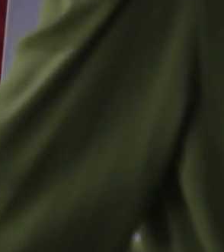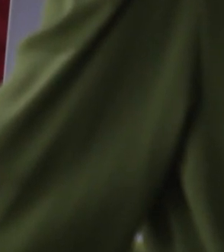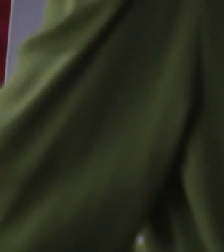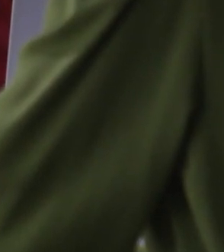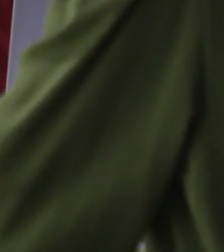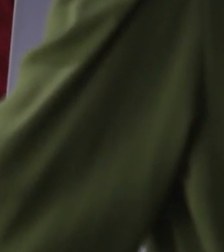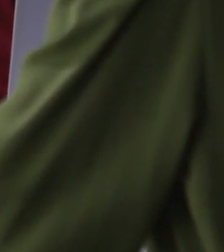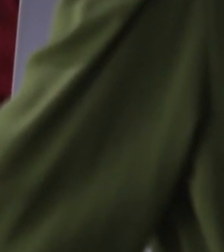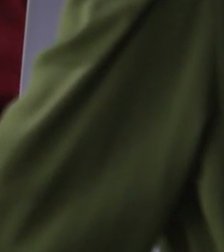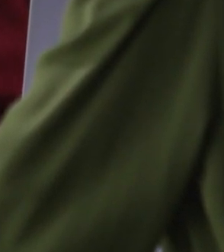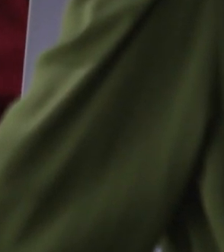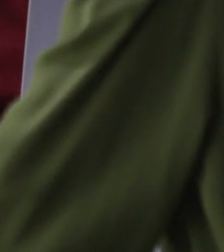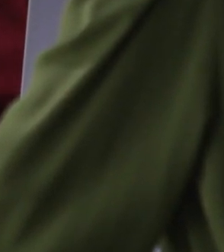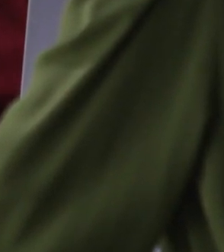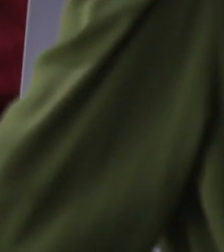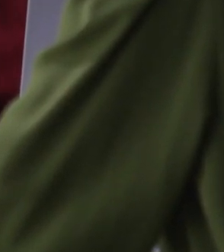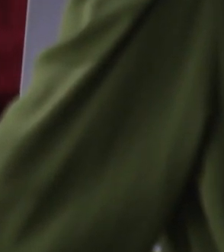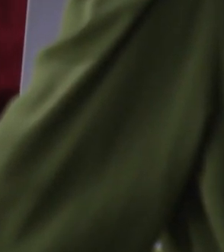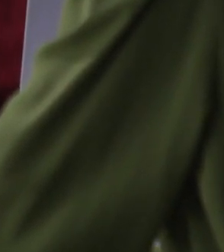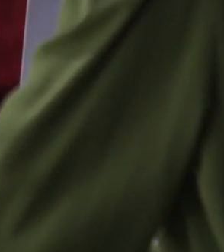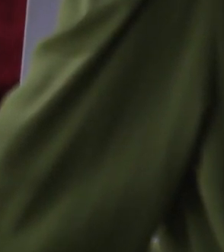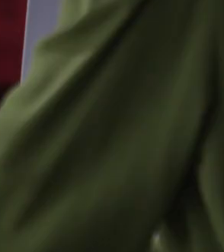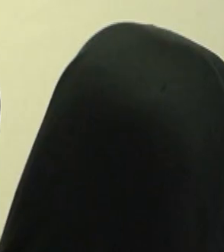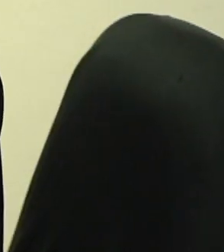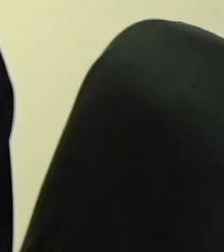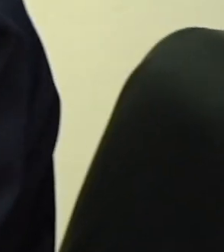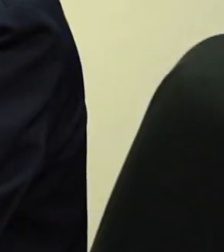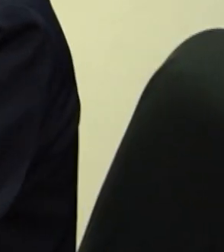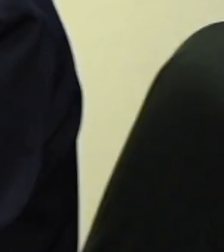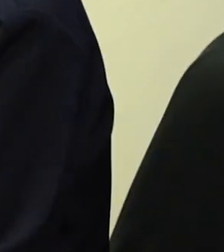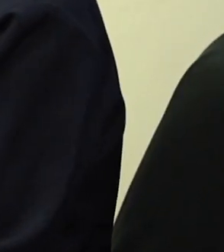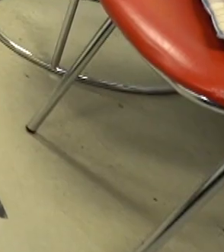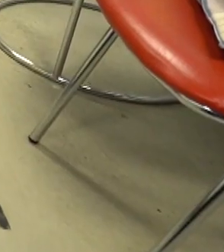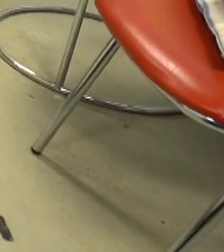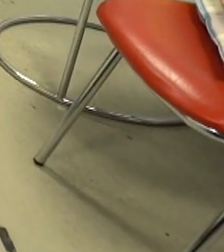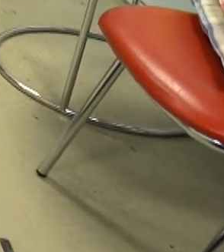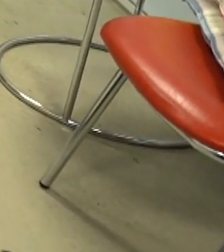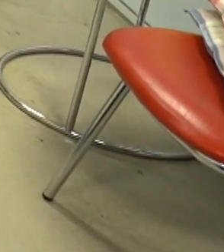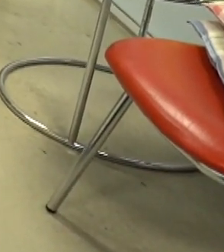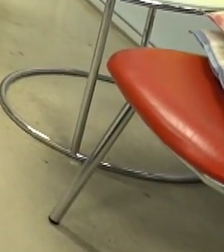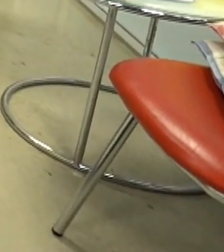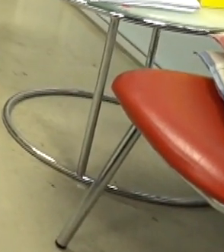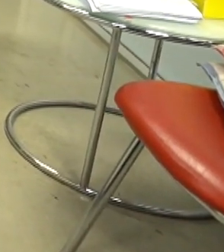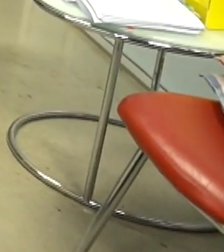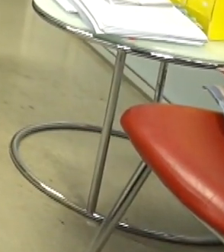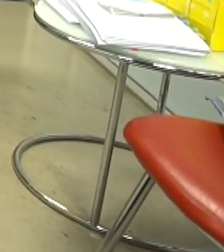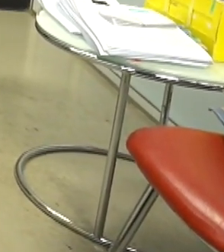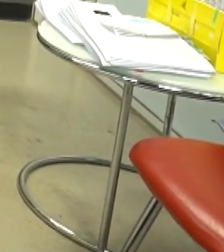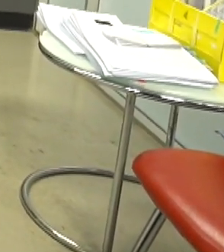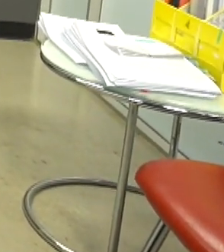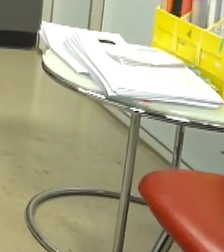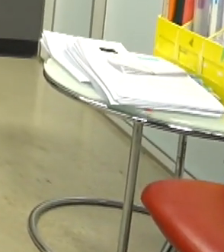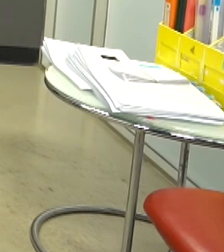ต่พอผ่านไปสักอาทิตย์หนึ่งสองอาทิตย์เนี่ยนะคะแล้วจนล่ามภาษามือนี้ก็นั่งคุยกันแล้วก็พยาย